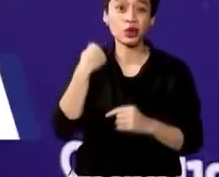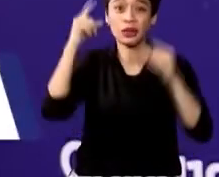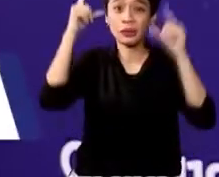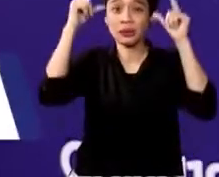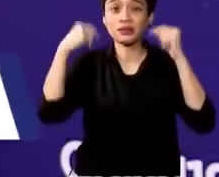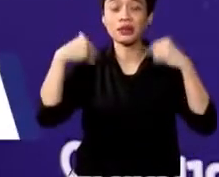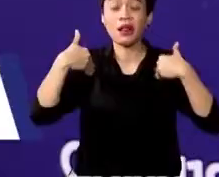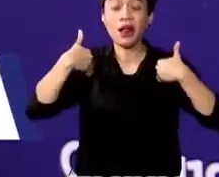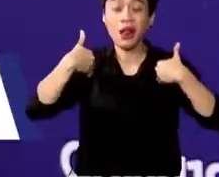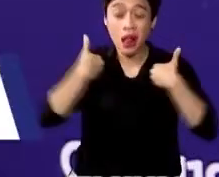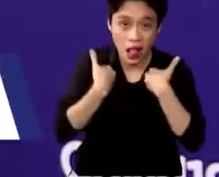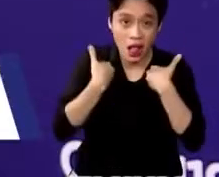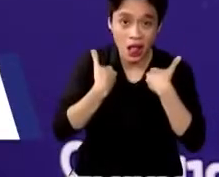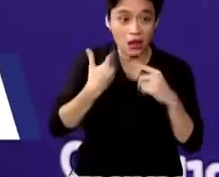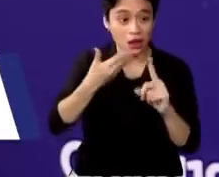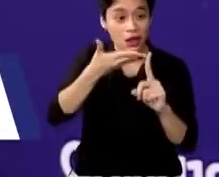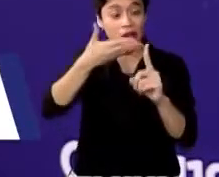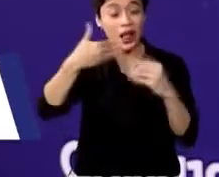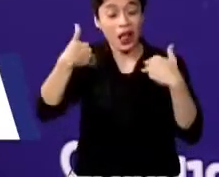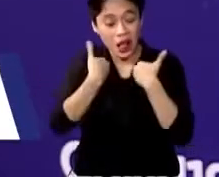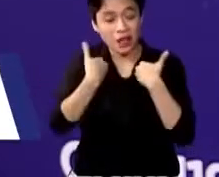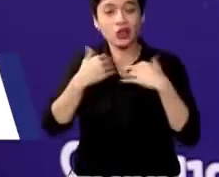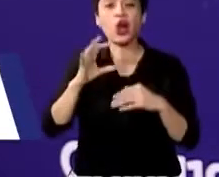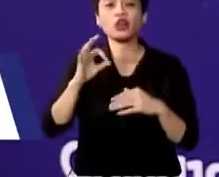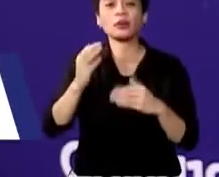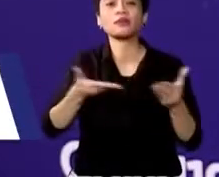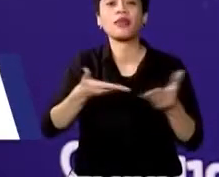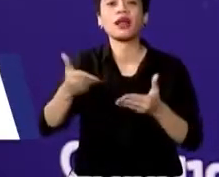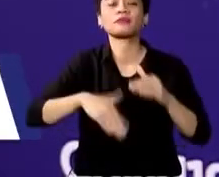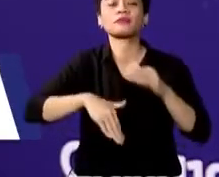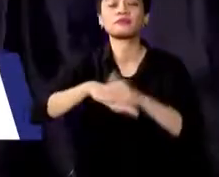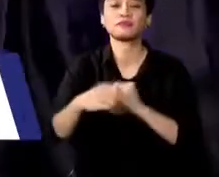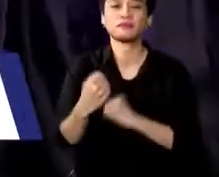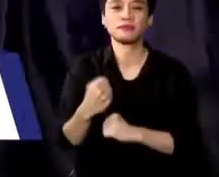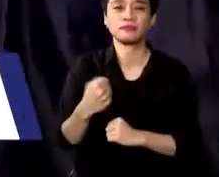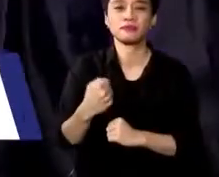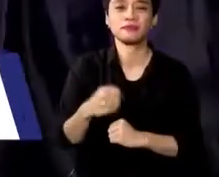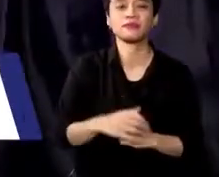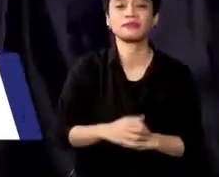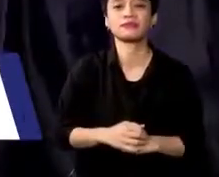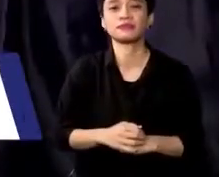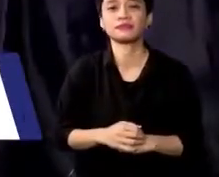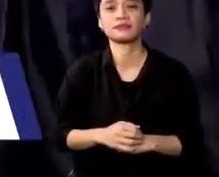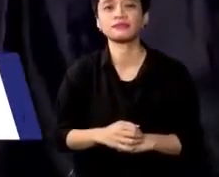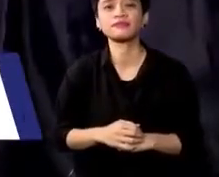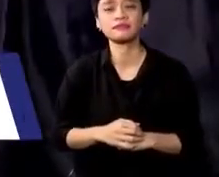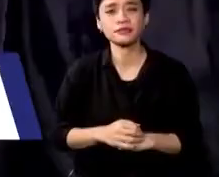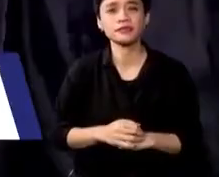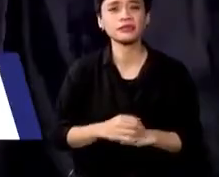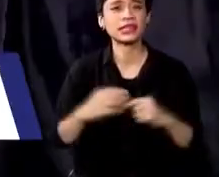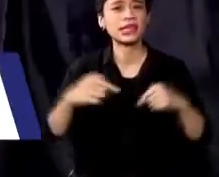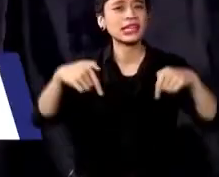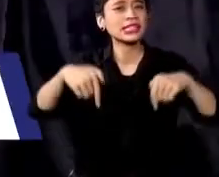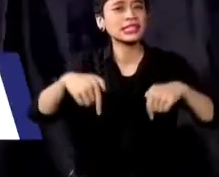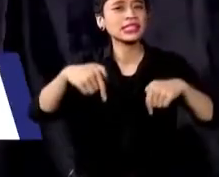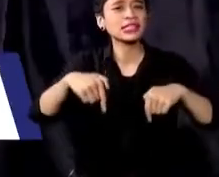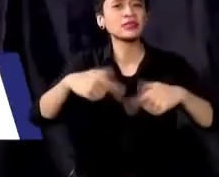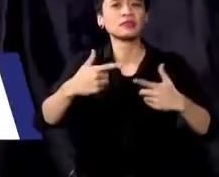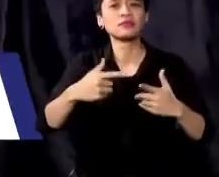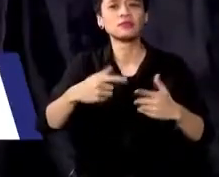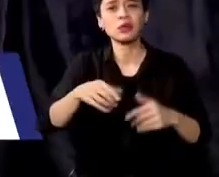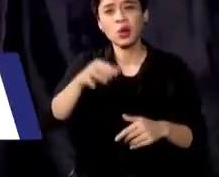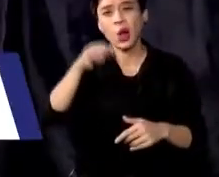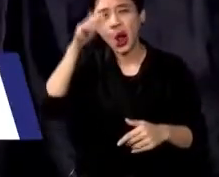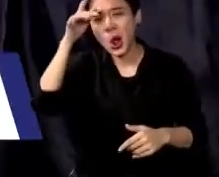dari mereka untuk memberikan pelayanan yang terbaik ya Iya dokter tugas mungkin boleh dikasih gambaran kembali saat ini berapa jumlah keseluruhan